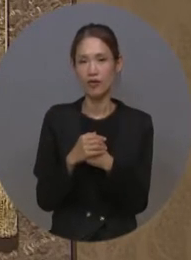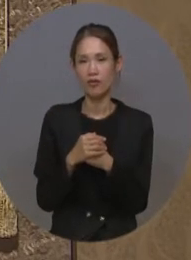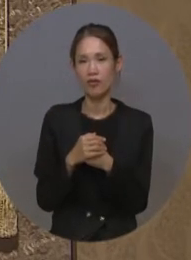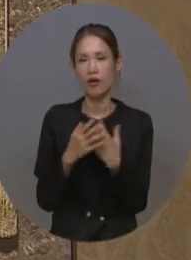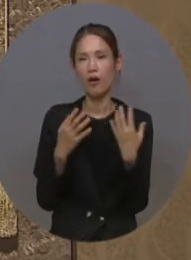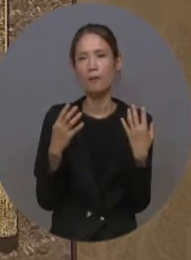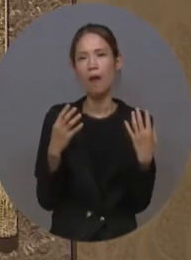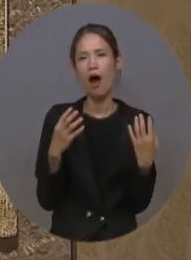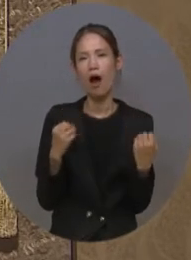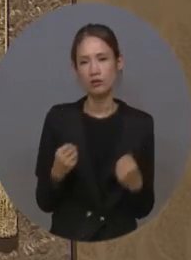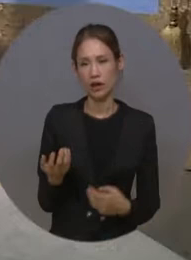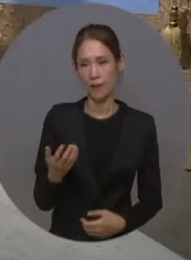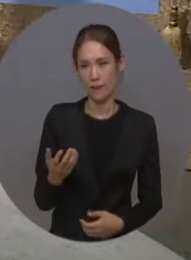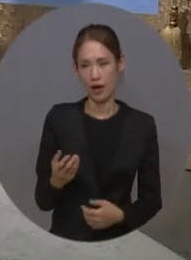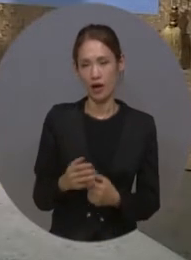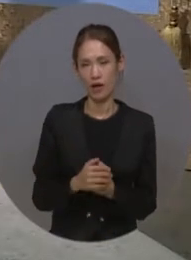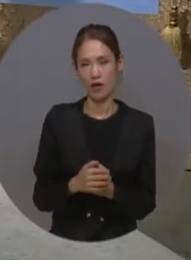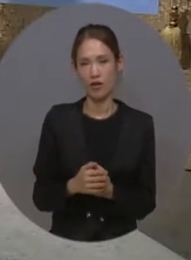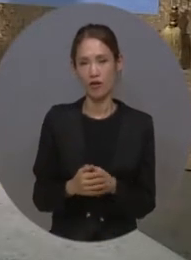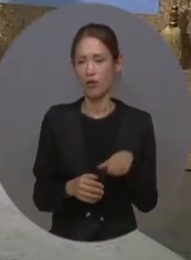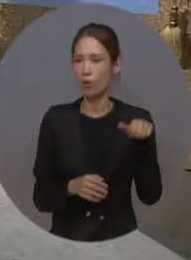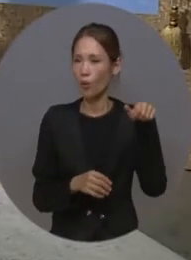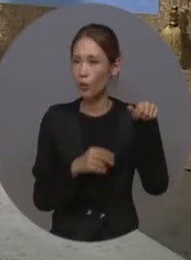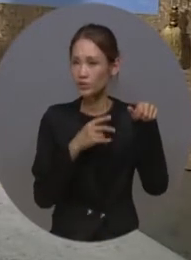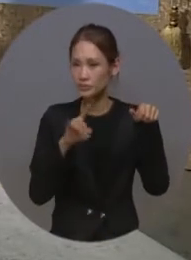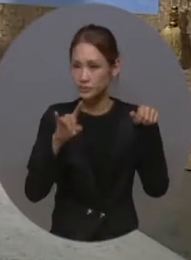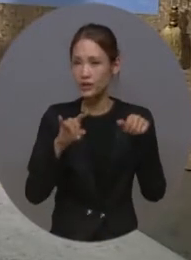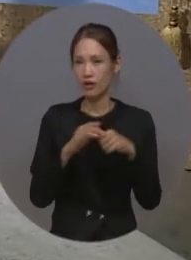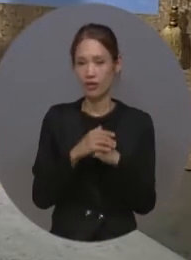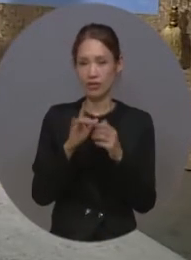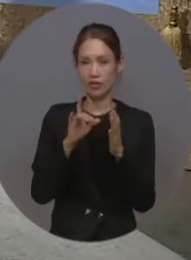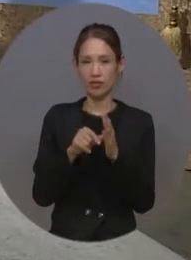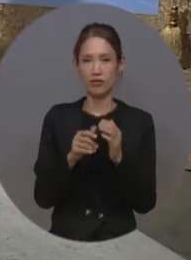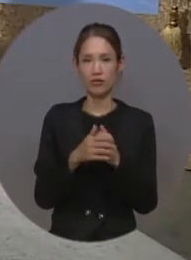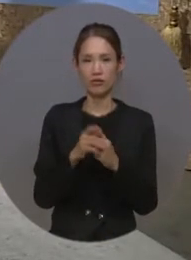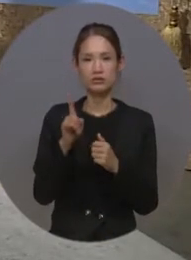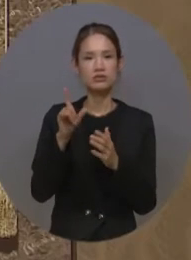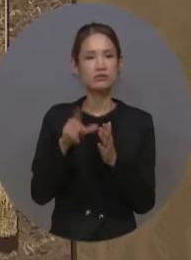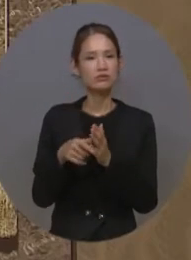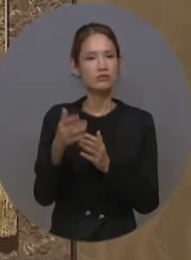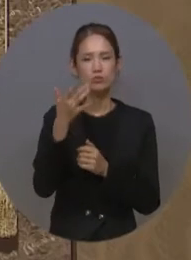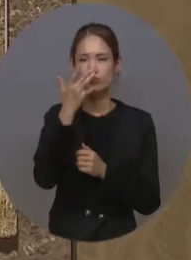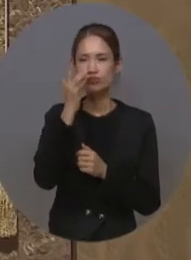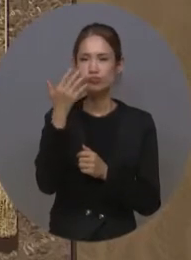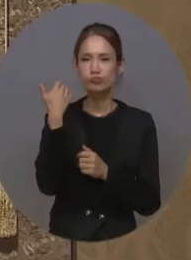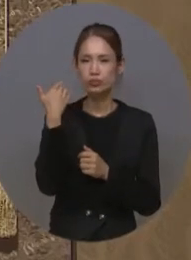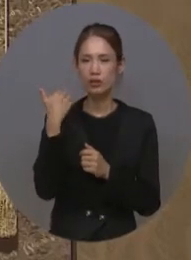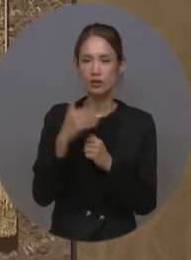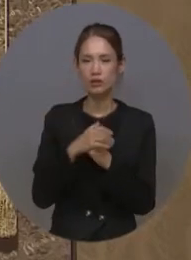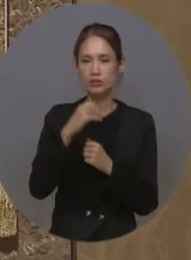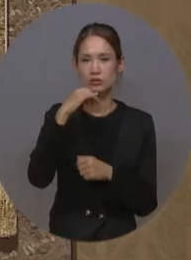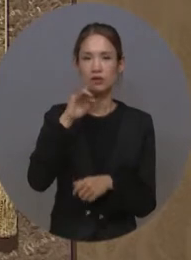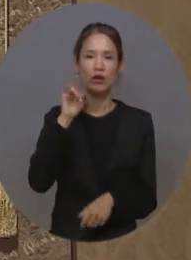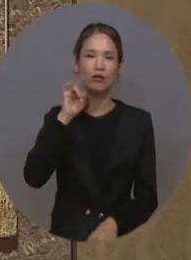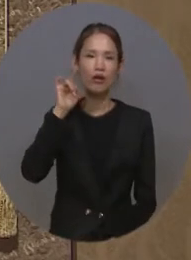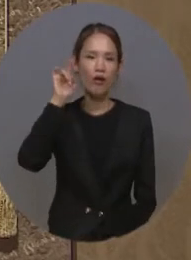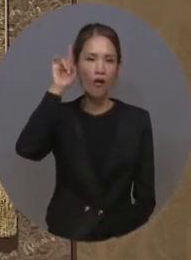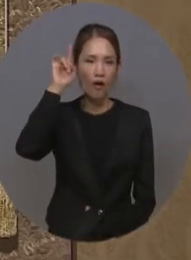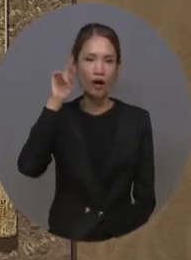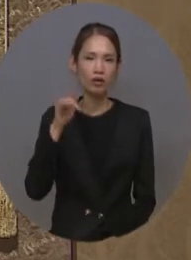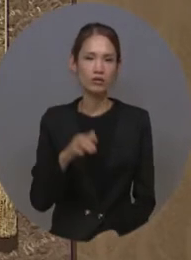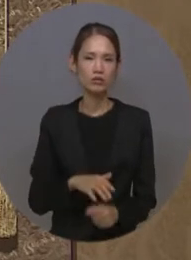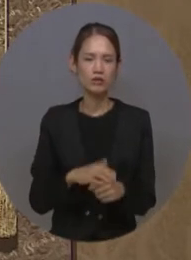굉장히 많이 아프셨어요. 온갖 수면 질병, 때문에요? 그때는 몰랐죠. 온, 뭐, 혈압부터